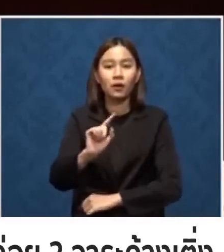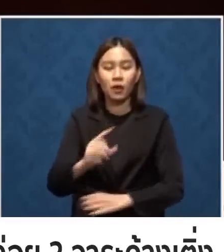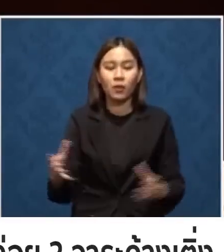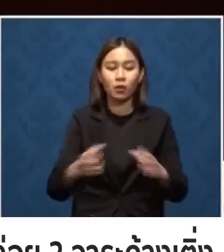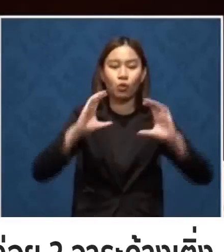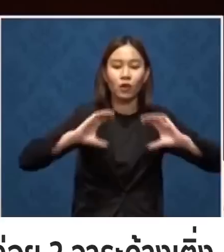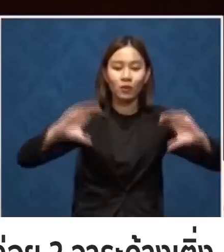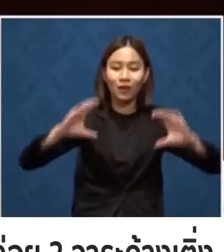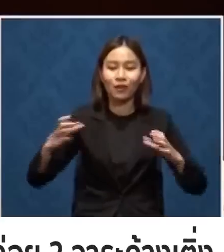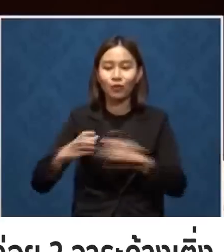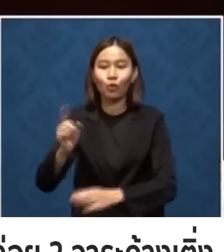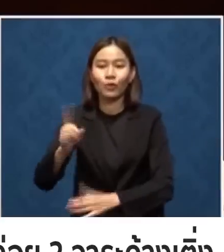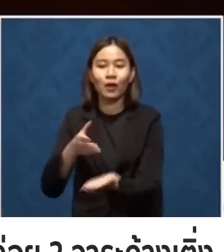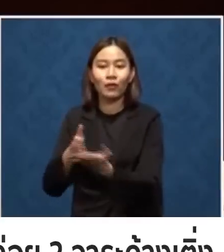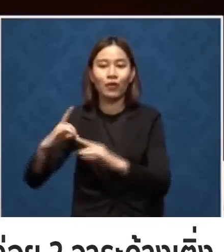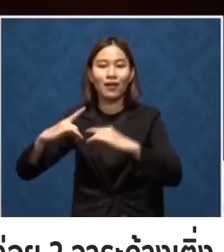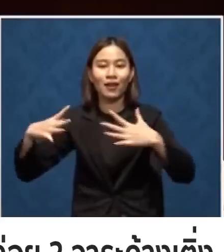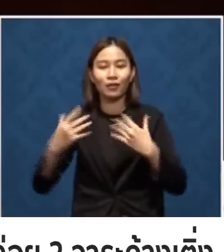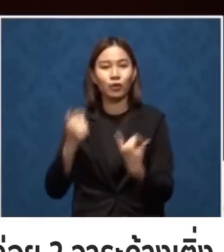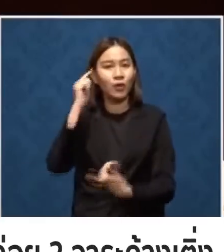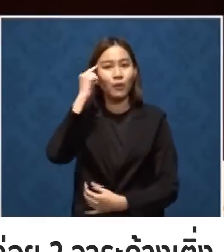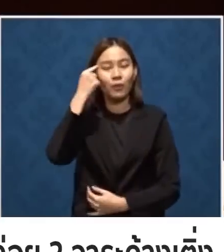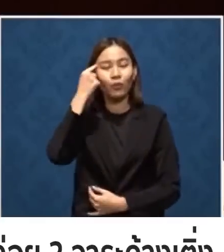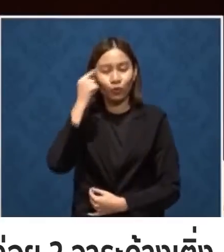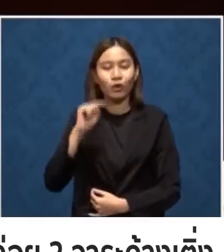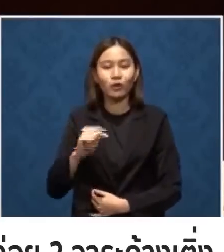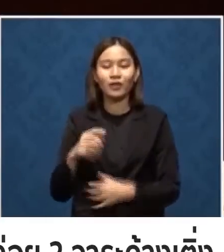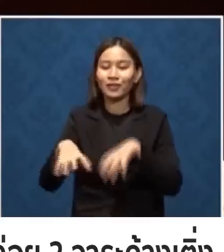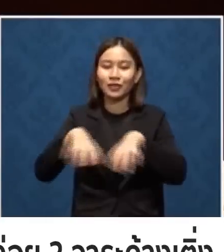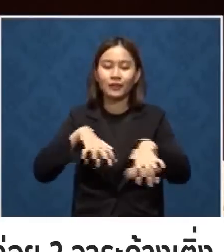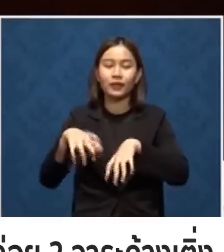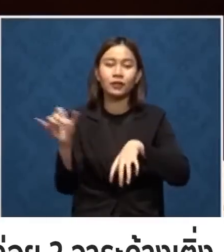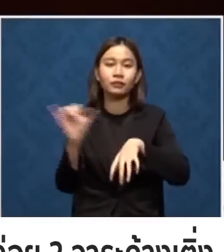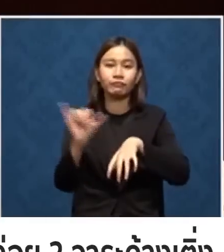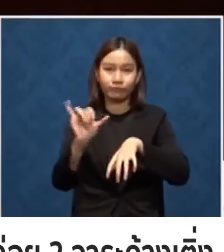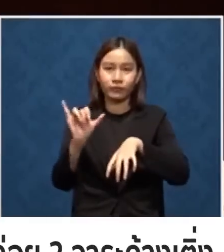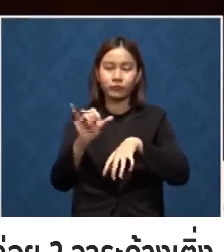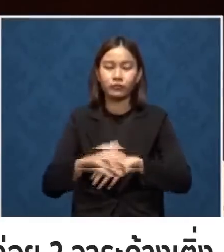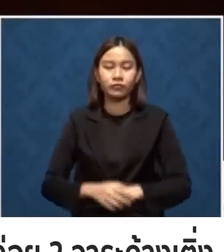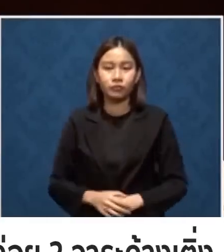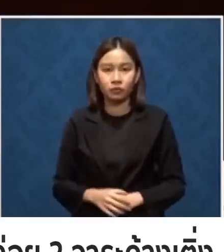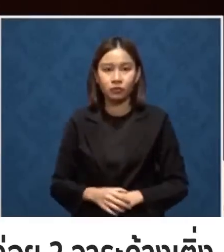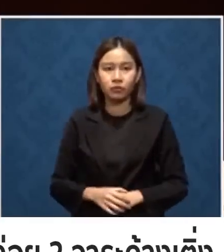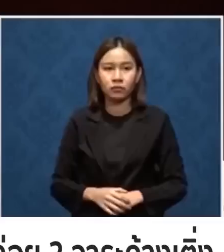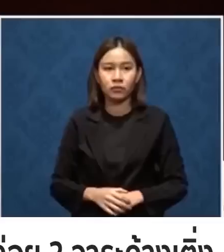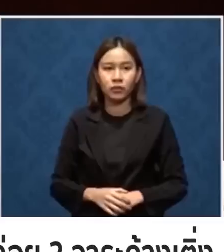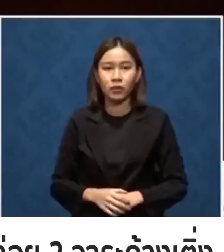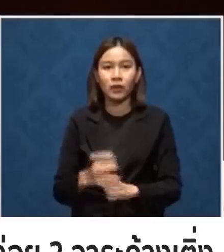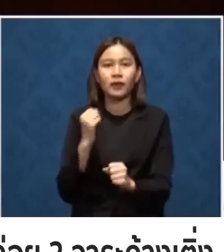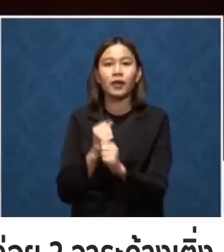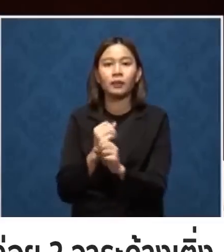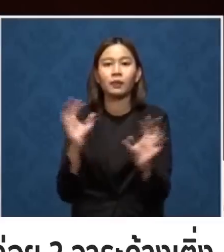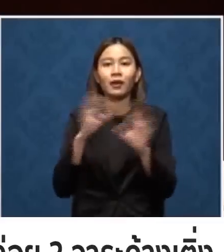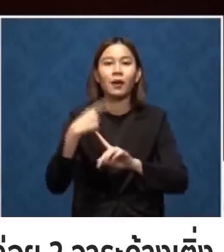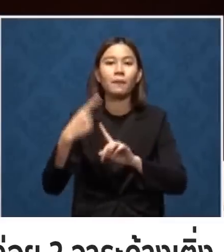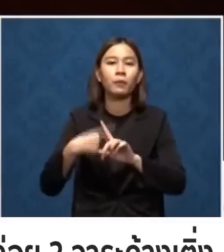ทีมงานฮะขอข้อบังคับการประชุมก็ไม่ใช่สิขอวาระระเบียบวาระการประชุมวันนี้หน่อยนะฮะเอาขึ้นจอให้นิดนึงนะครับระเบียบวา